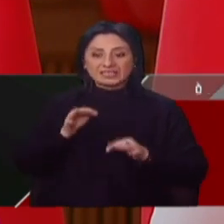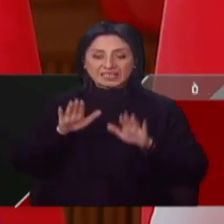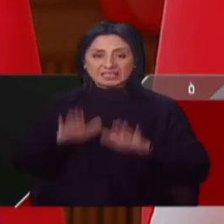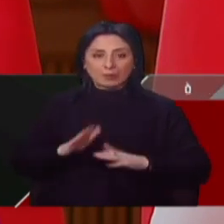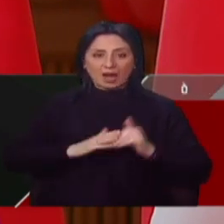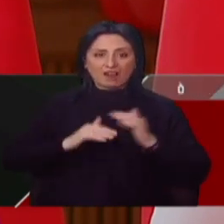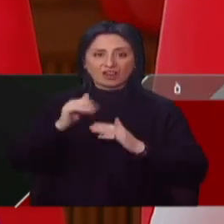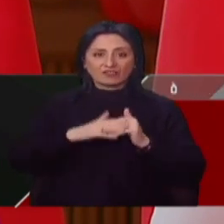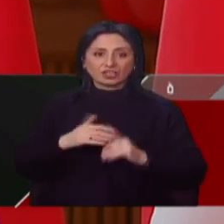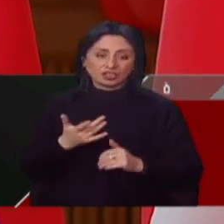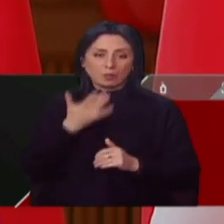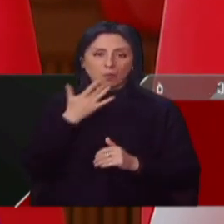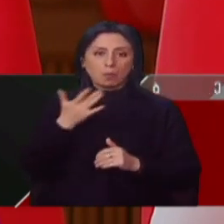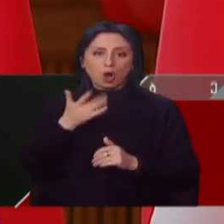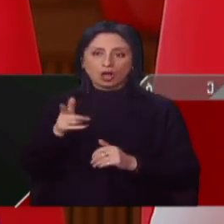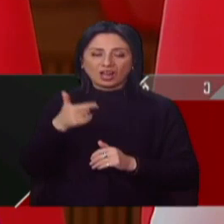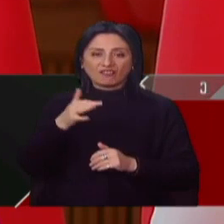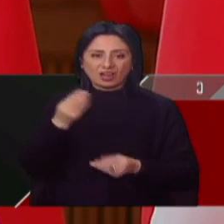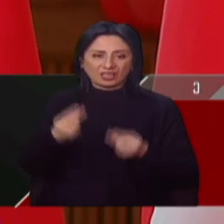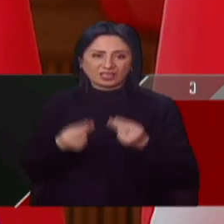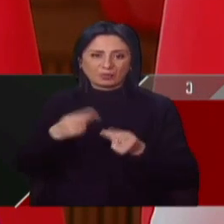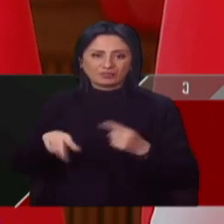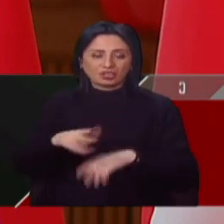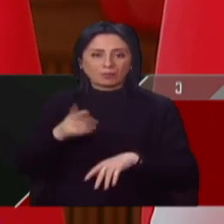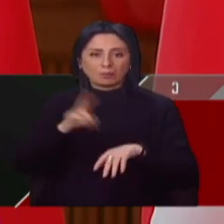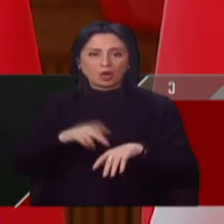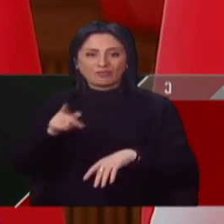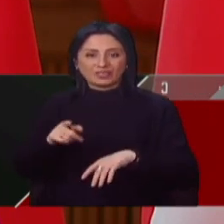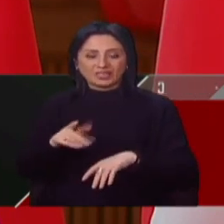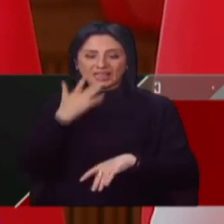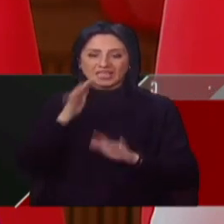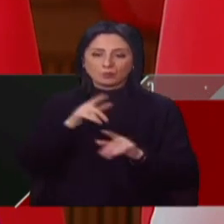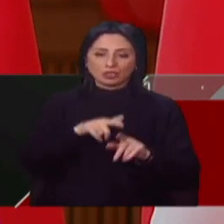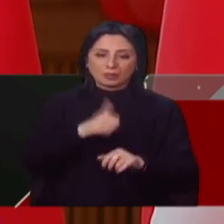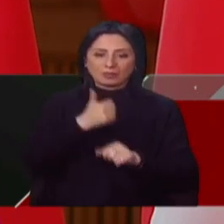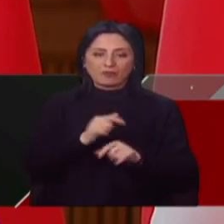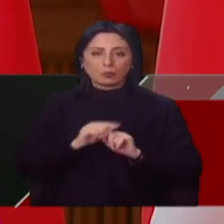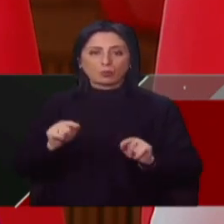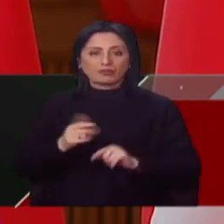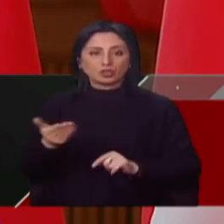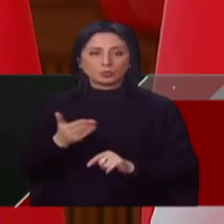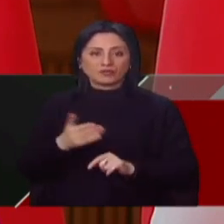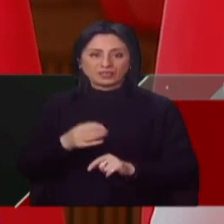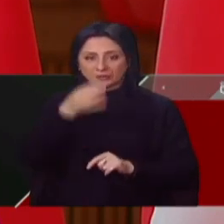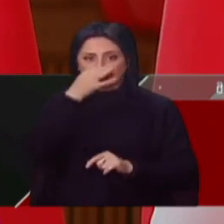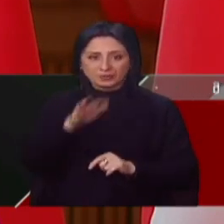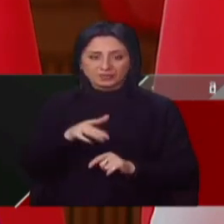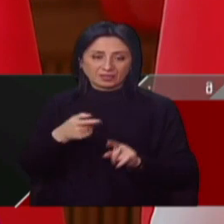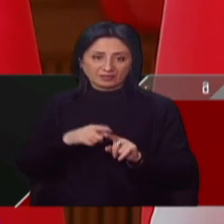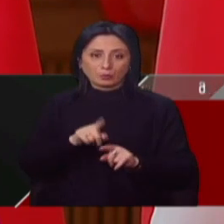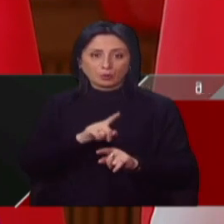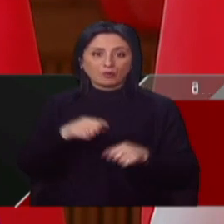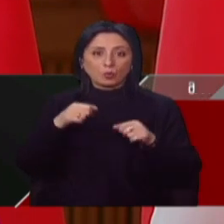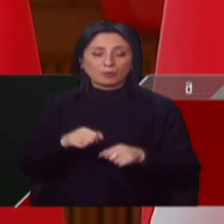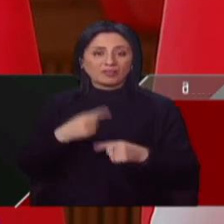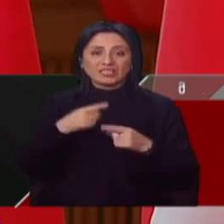arătat cu asta. Dar ușor politicul a copilul nu nici gura mi-a să acel opoziție. N-ați văzut la tavari propagandiste, s-au mărit să dai cele cei mulți. Romitat